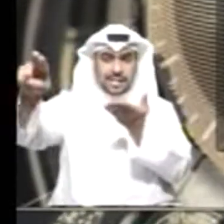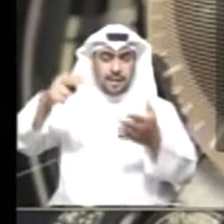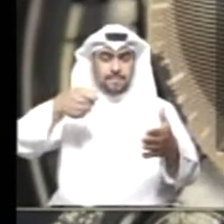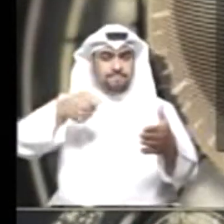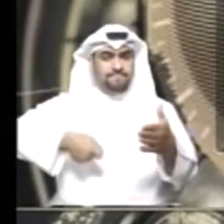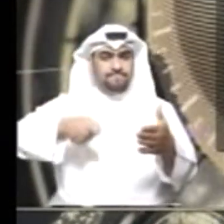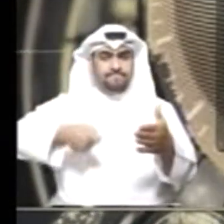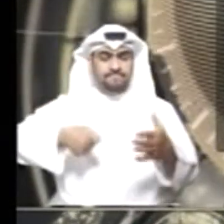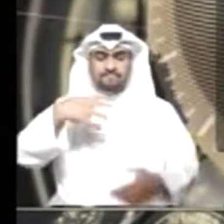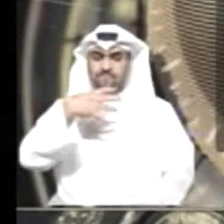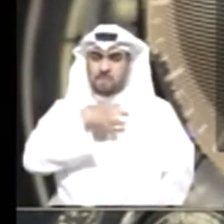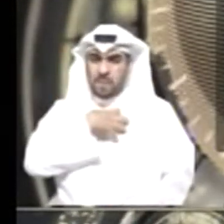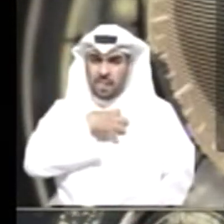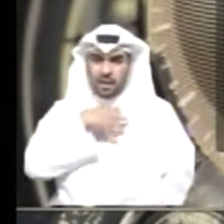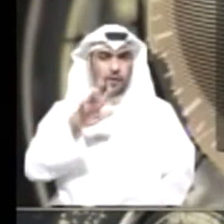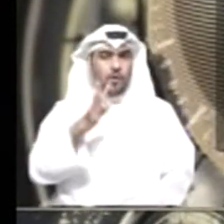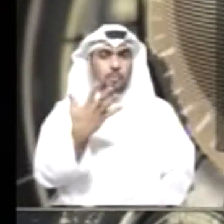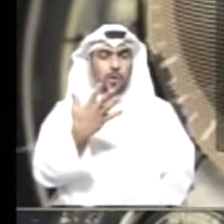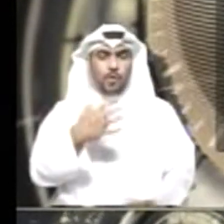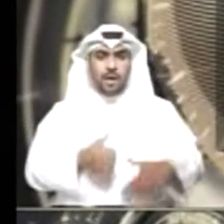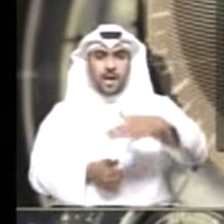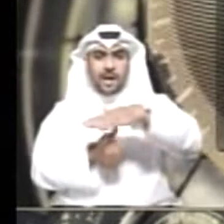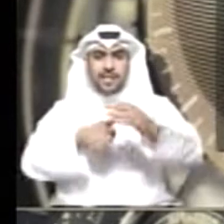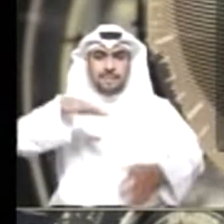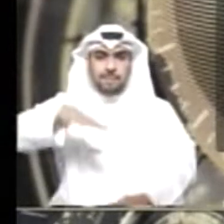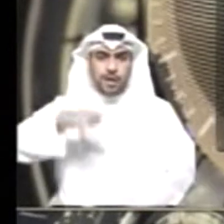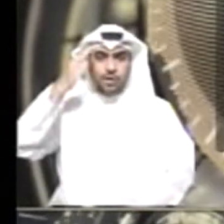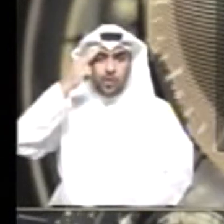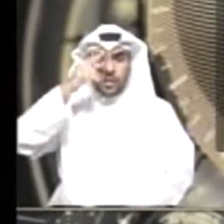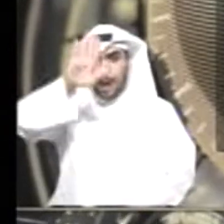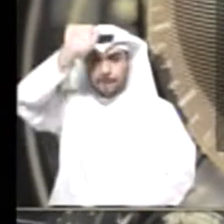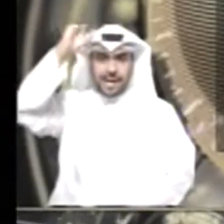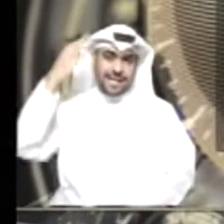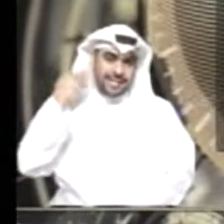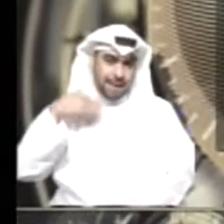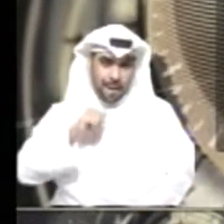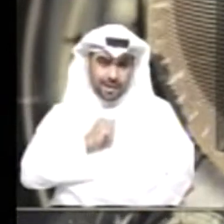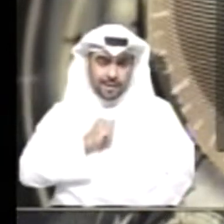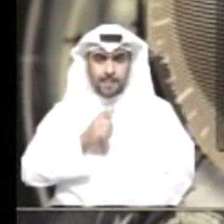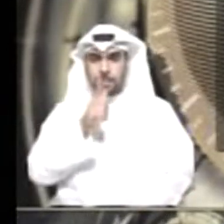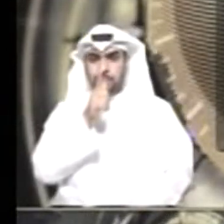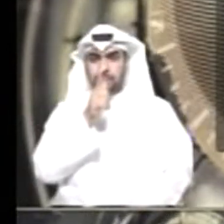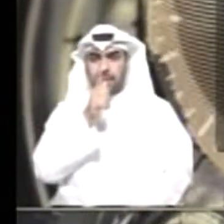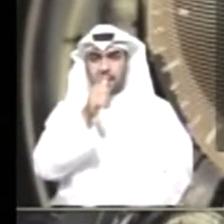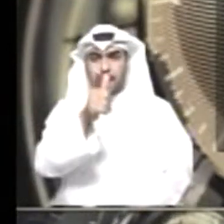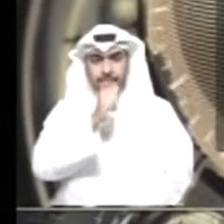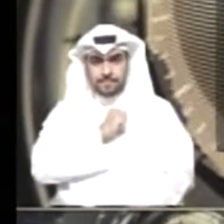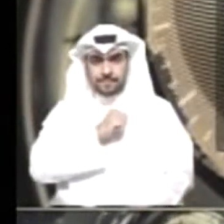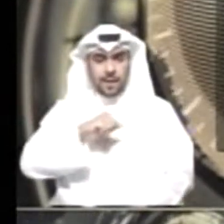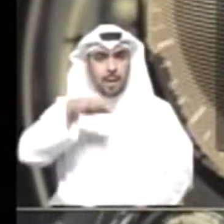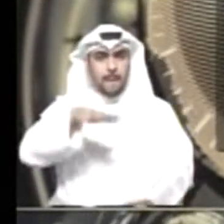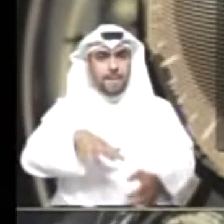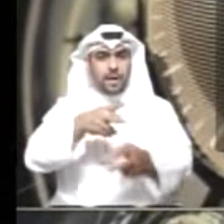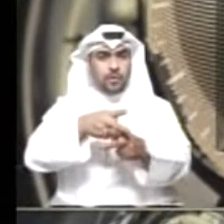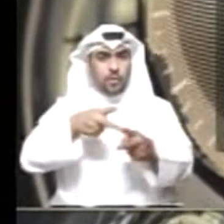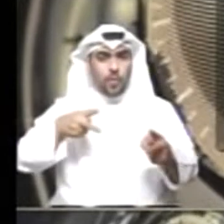بن عبد العزيز آل سعود ملك المملكة العربية السعودية الشقيقة. ضمنها سموه استنكار دولة